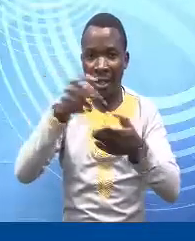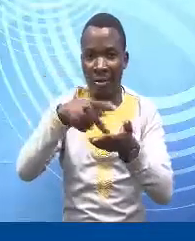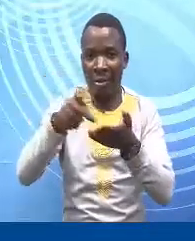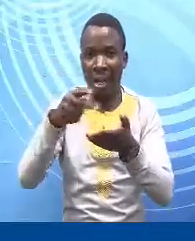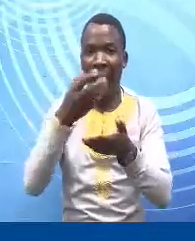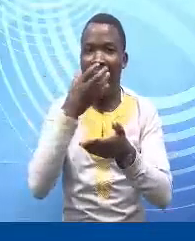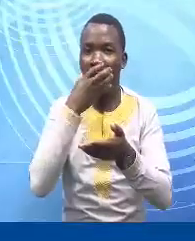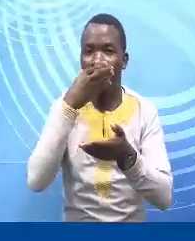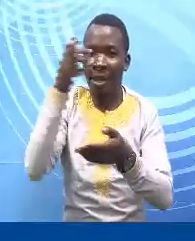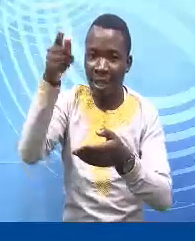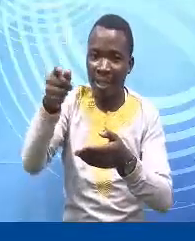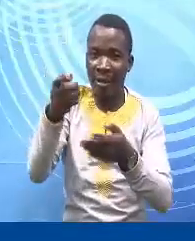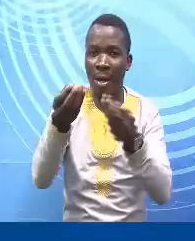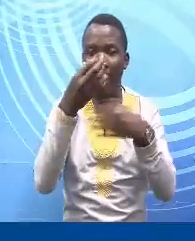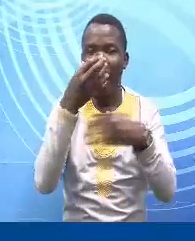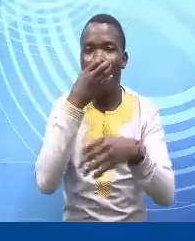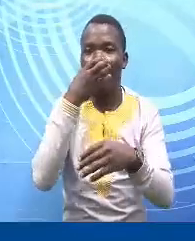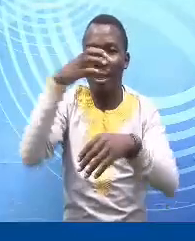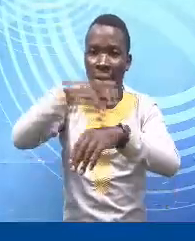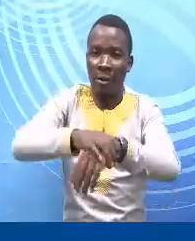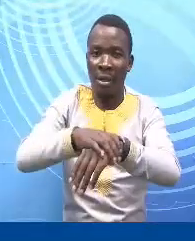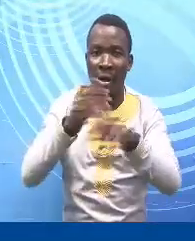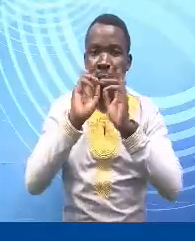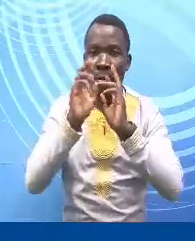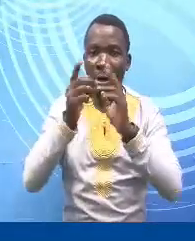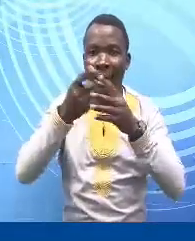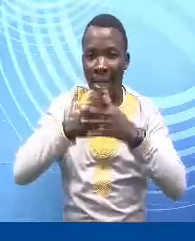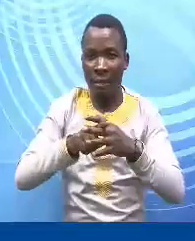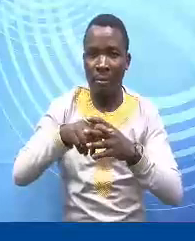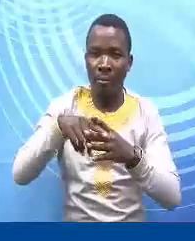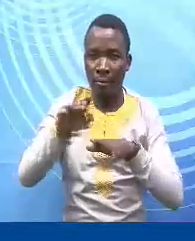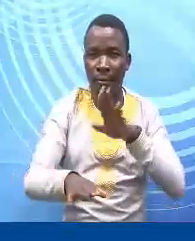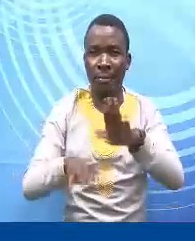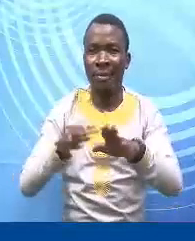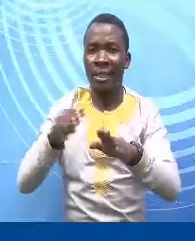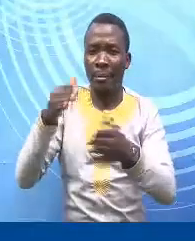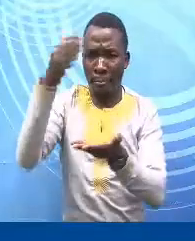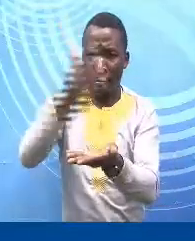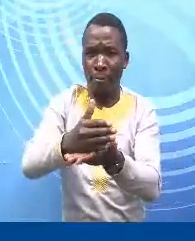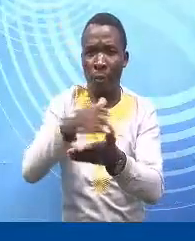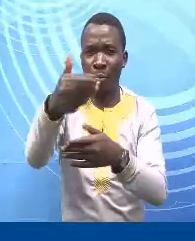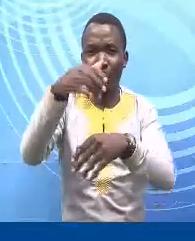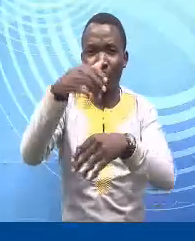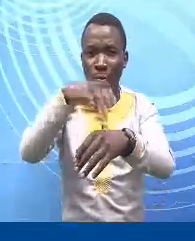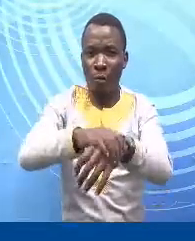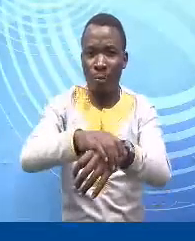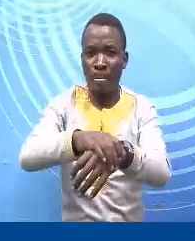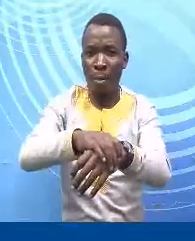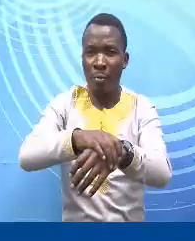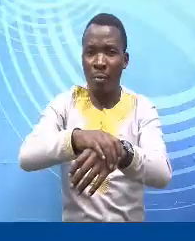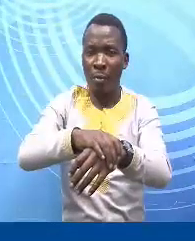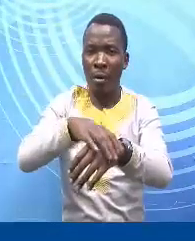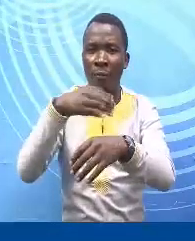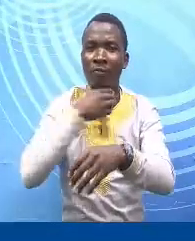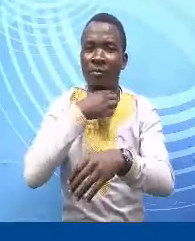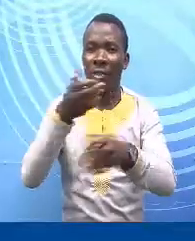ahirya bamaze kumpa avoka ndayifata basanga nangiye kugenda bahita banangira baramfata bamfatamo hano